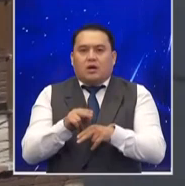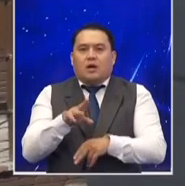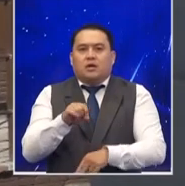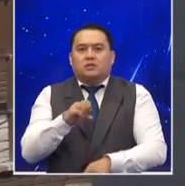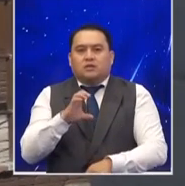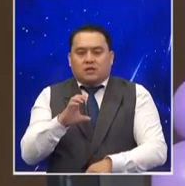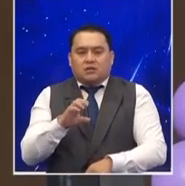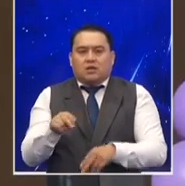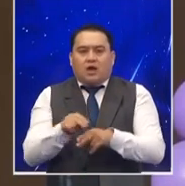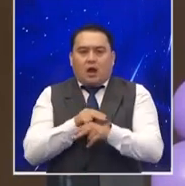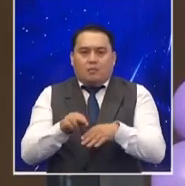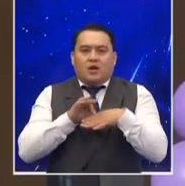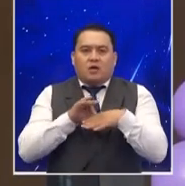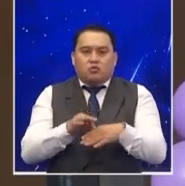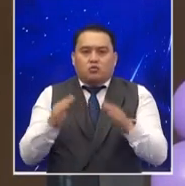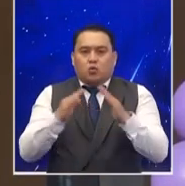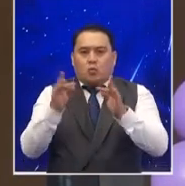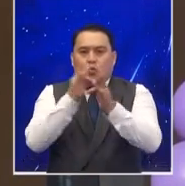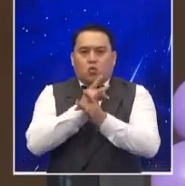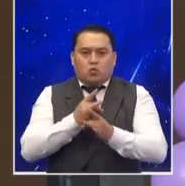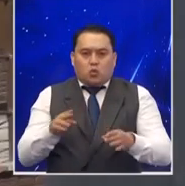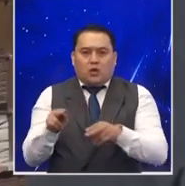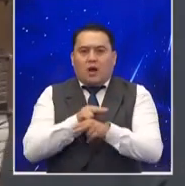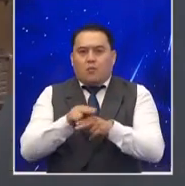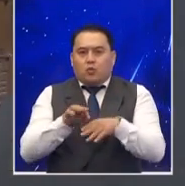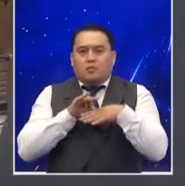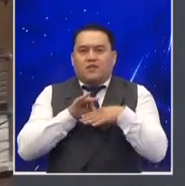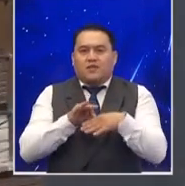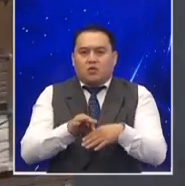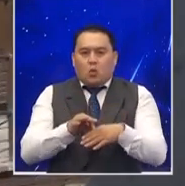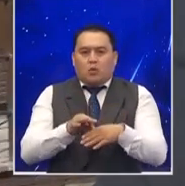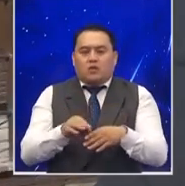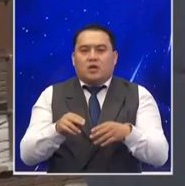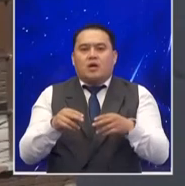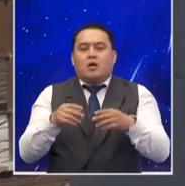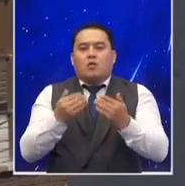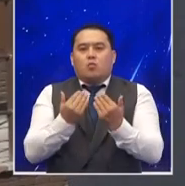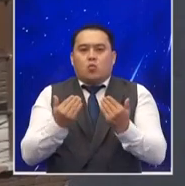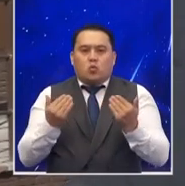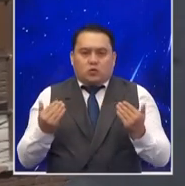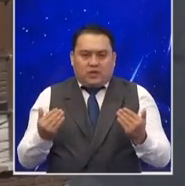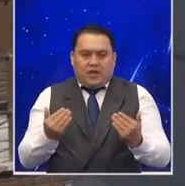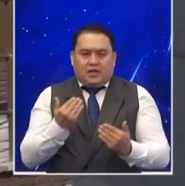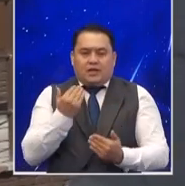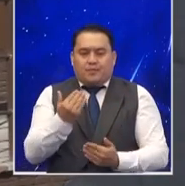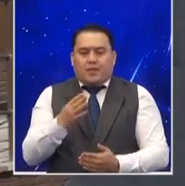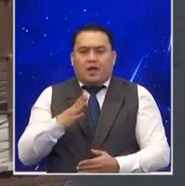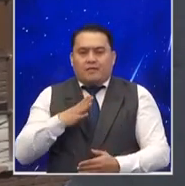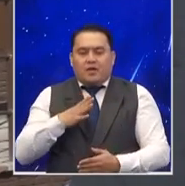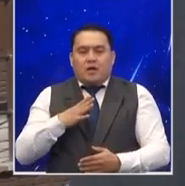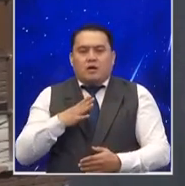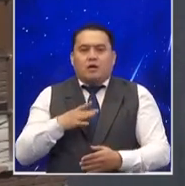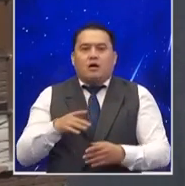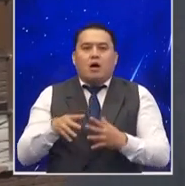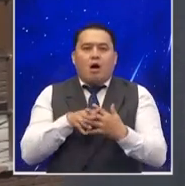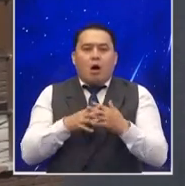Харасас масштабную реконструкцию прошел Дом культуры. Капитальный ремонт проведен и в мемориальном музее имени Мухагали Макатаева. Кроме этого, в